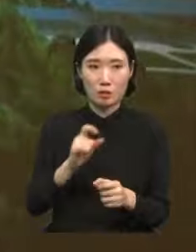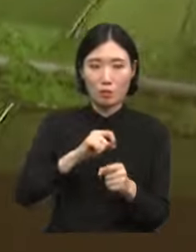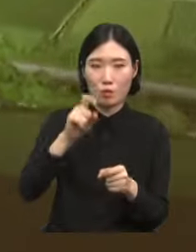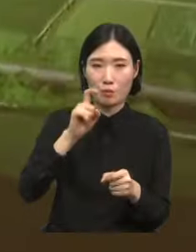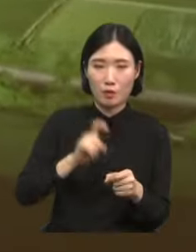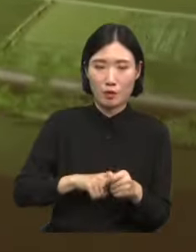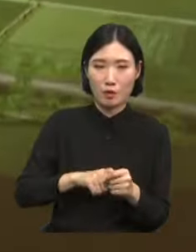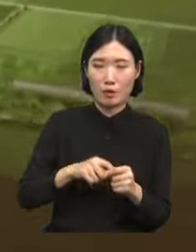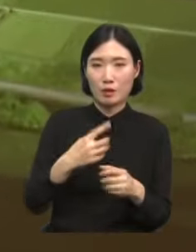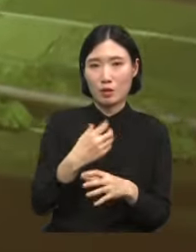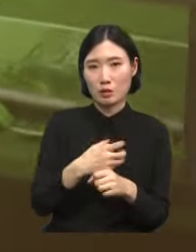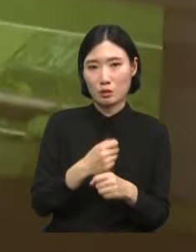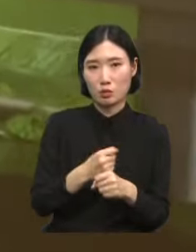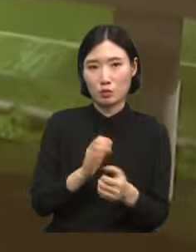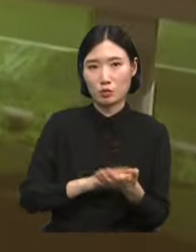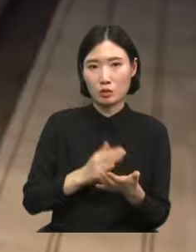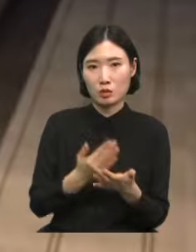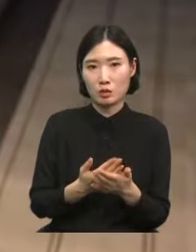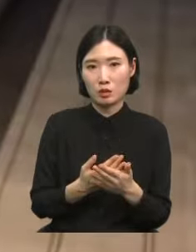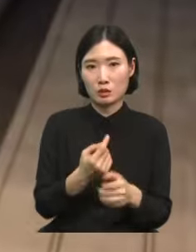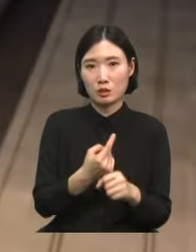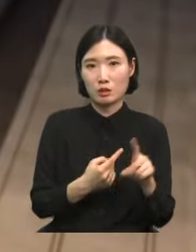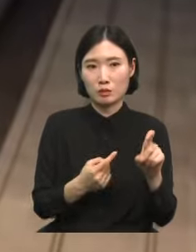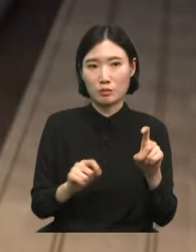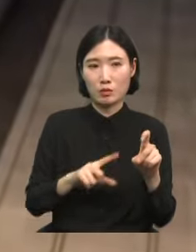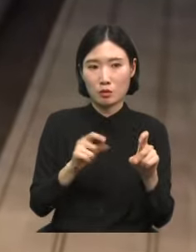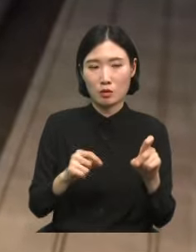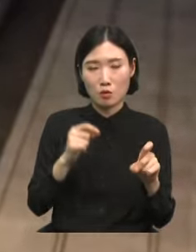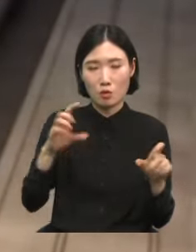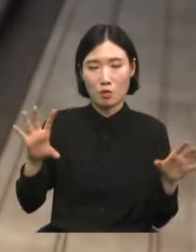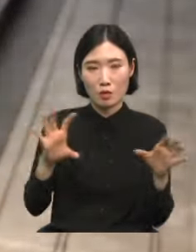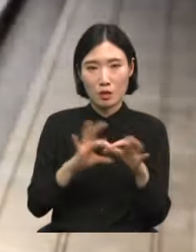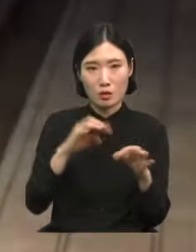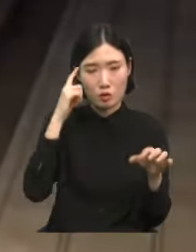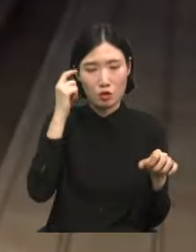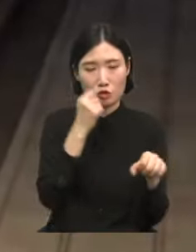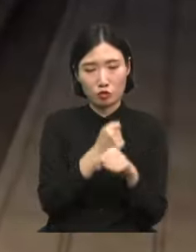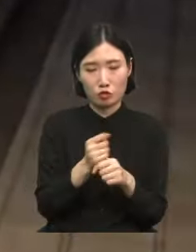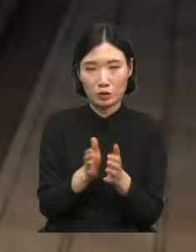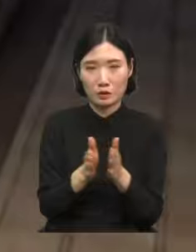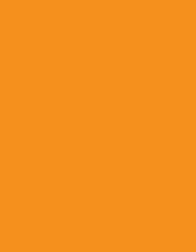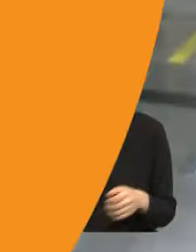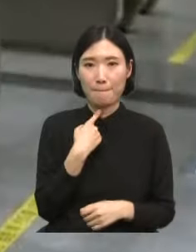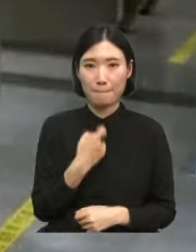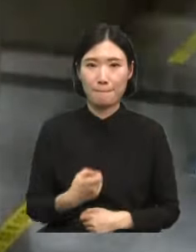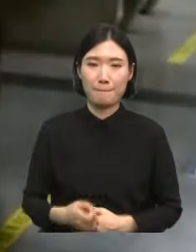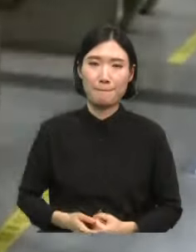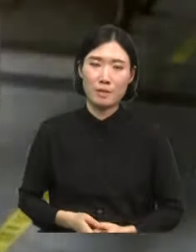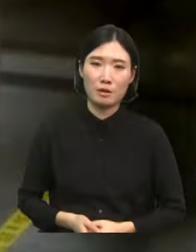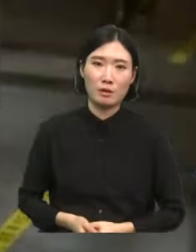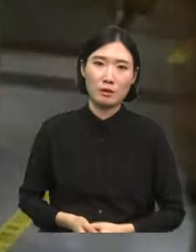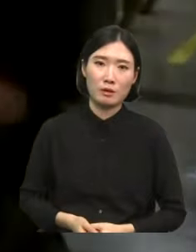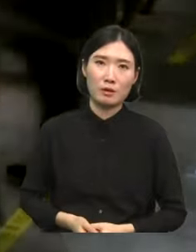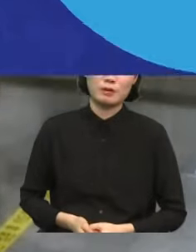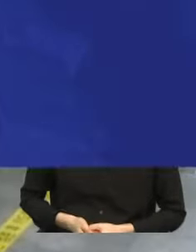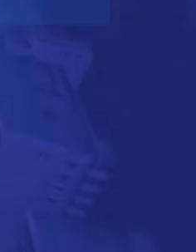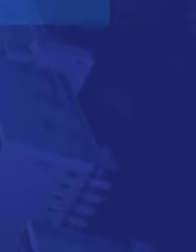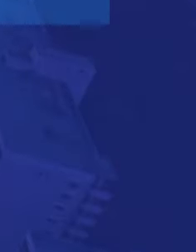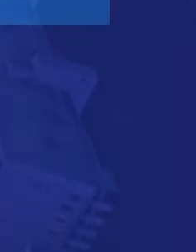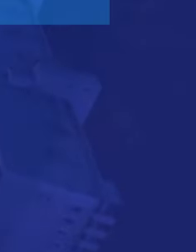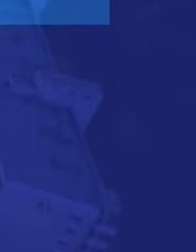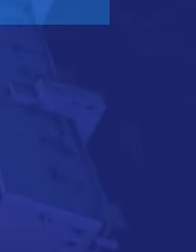목표 연도로 수정하고 지난해 11월 관련 용역을 발주한 바 있습니다. 딜라이브 뉴스 신승훈입니다.